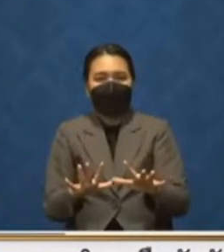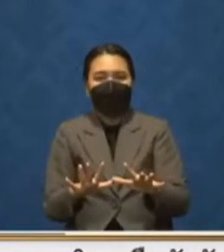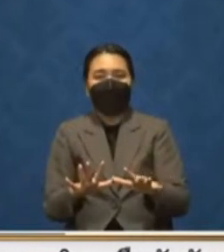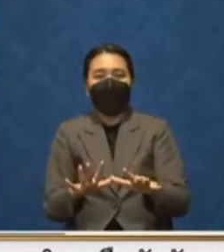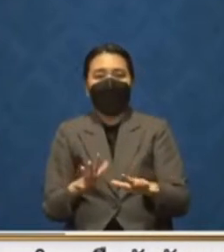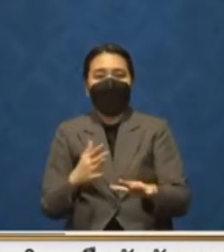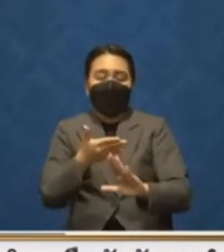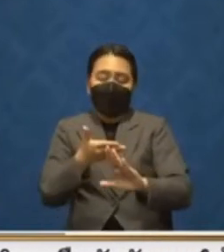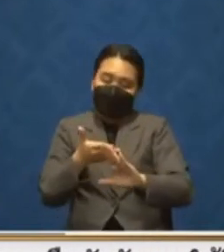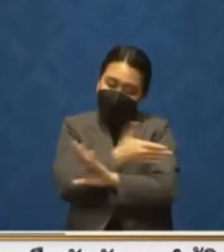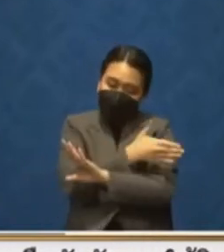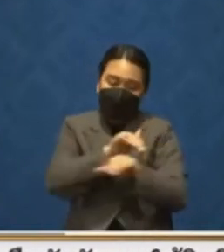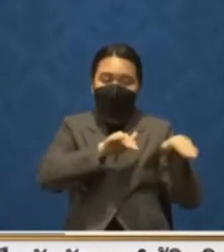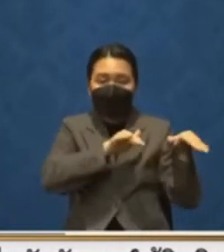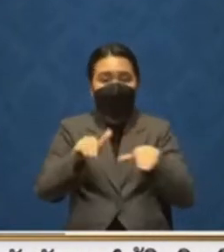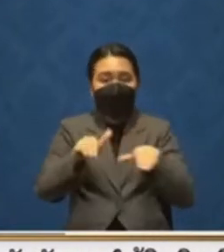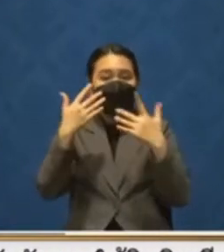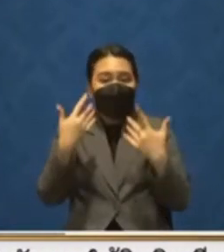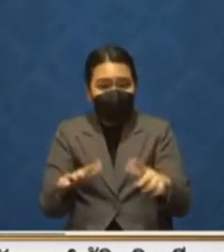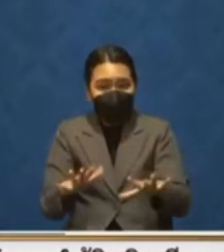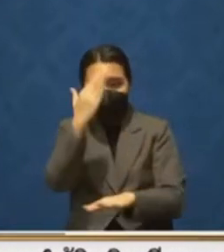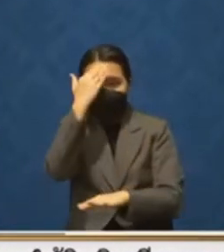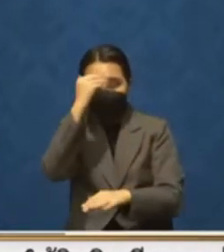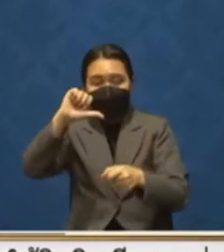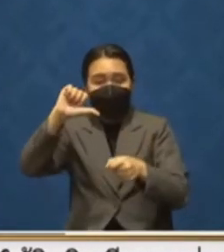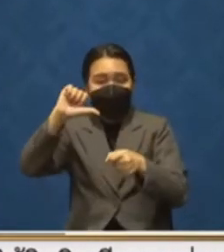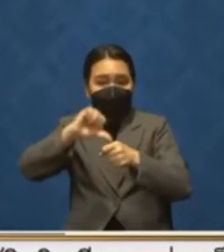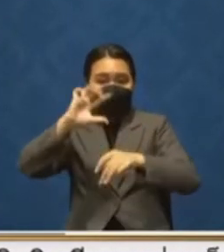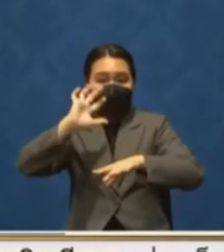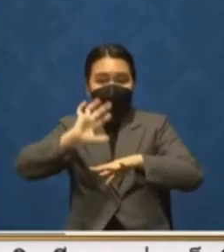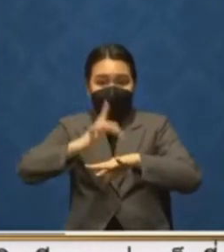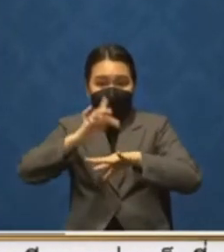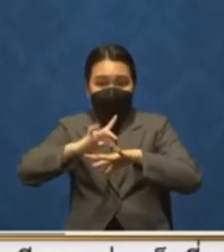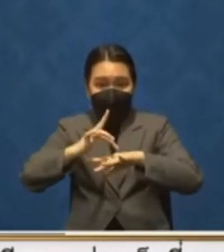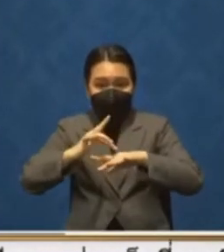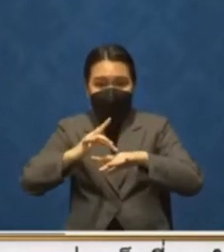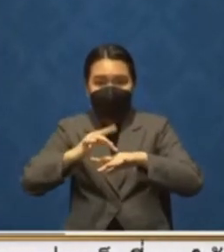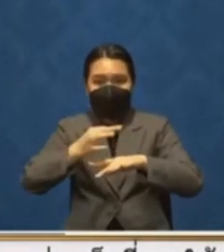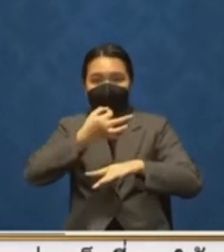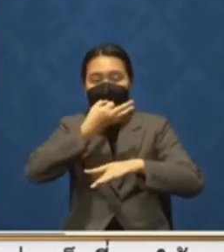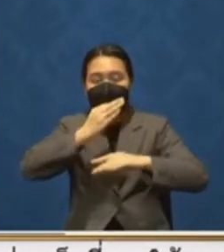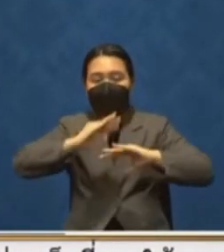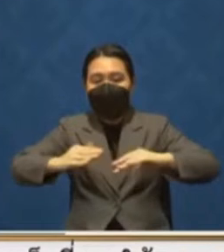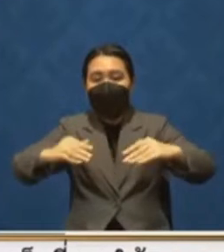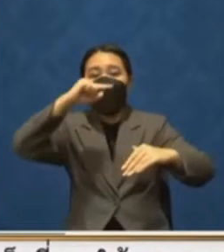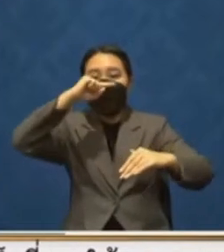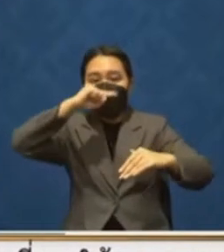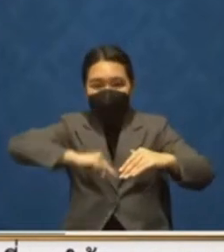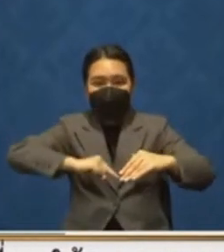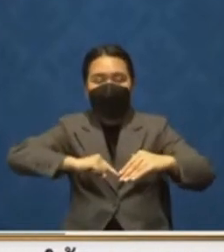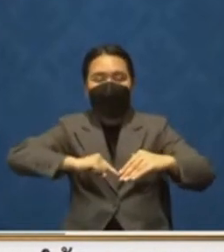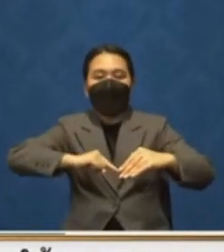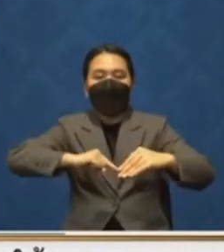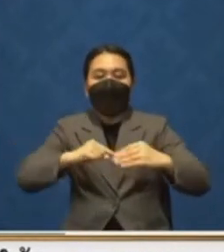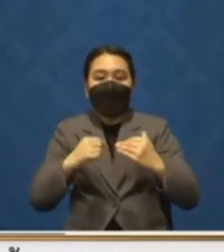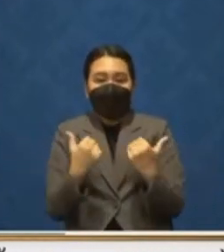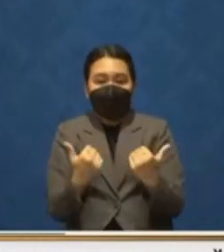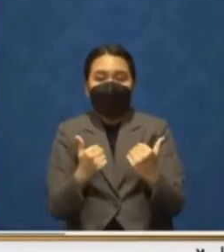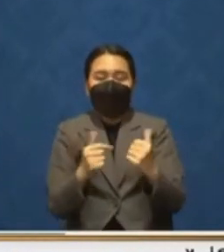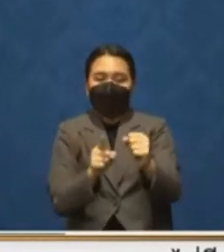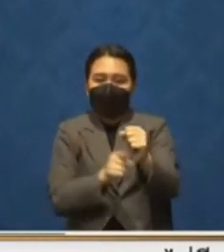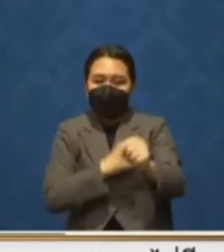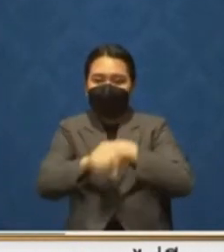เราพบว่าก๊าซธรรมชาติในอ่าวไทยที่เราใช้กันมาจะหลอดระยะเวลา 30